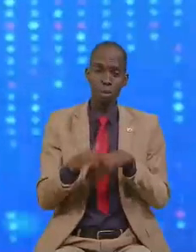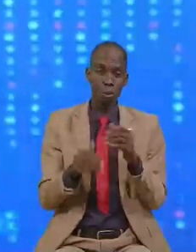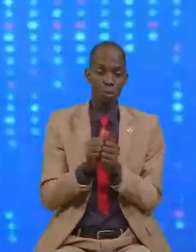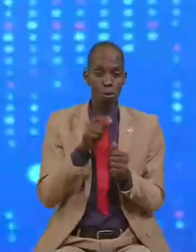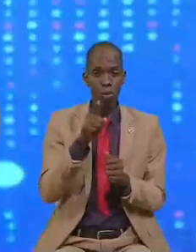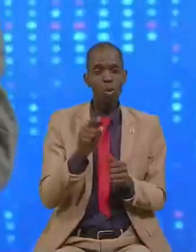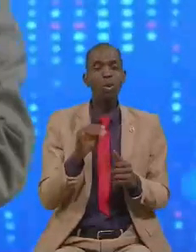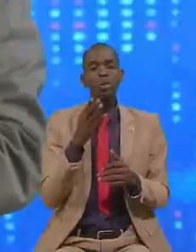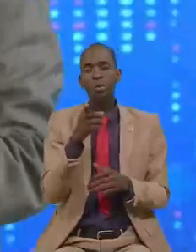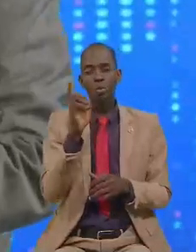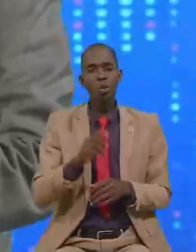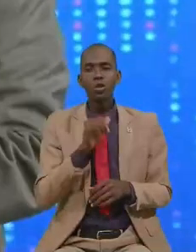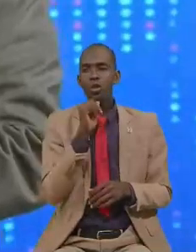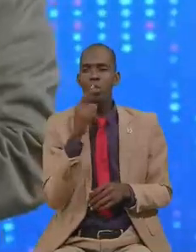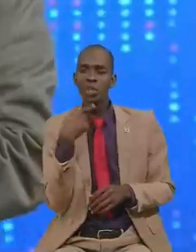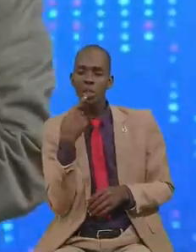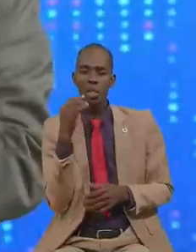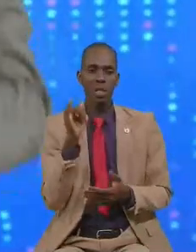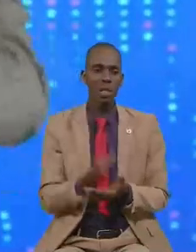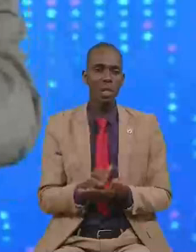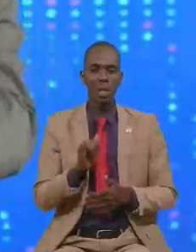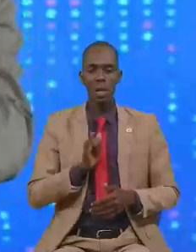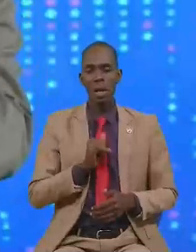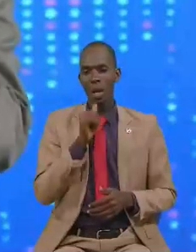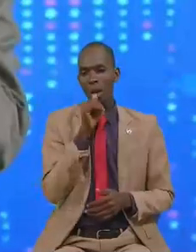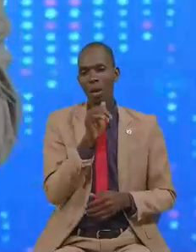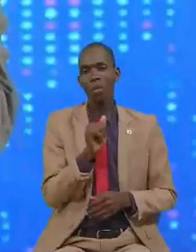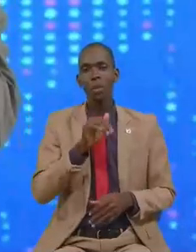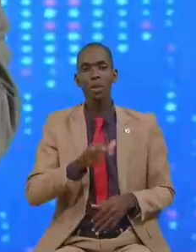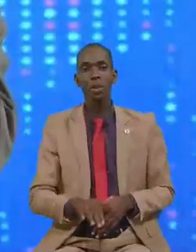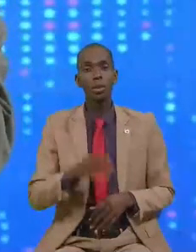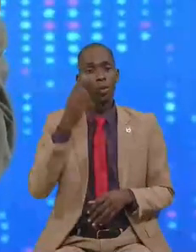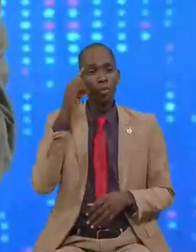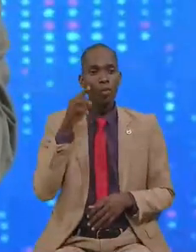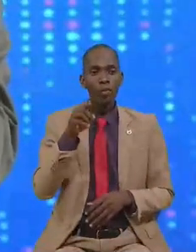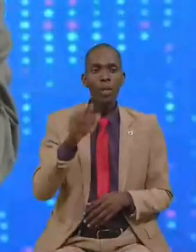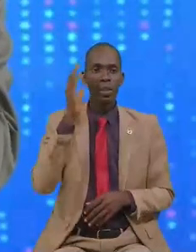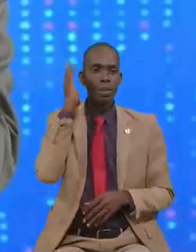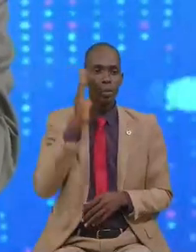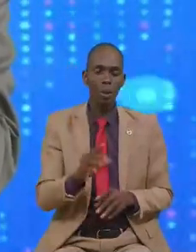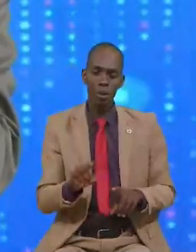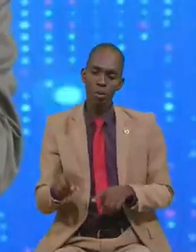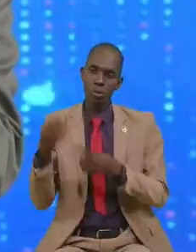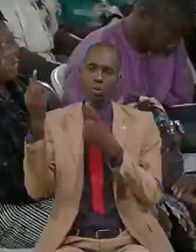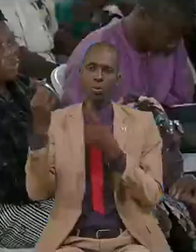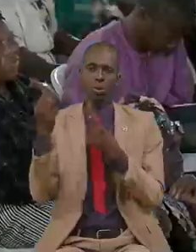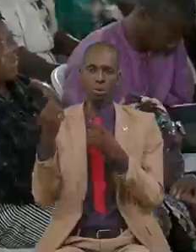encore. Ne dis pas, je suis un enfant. Car tu iras, quelqu'un